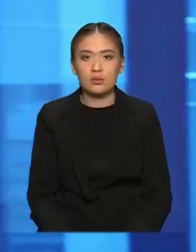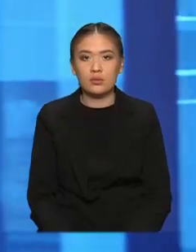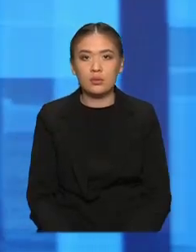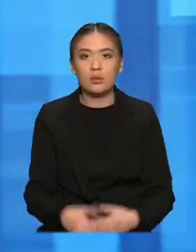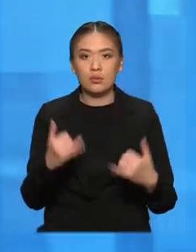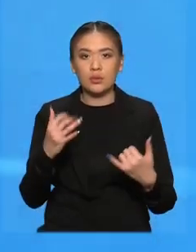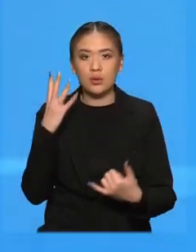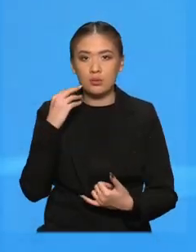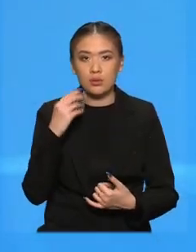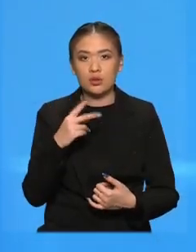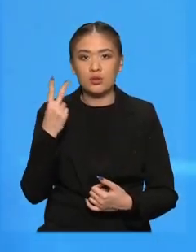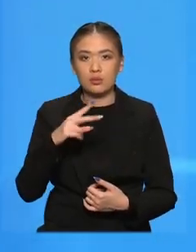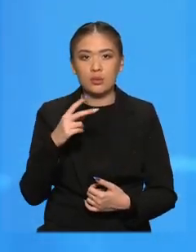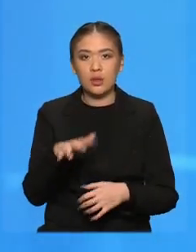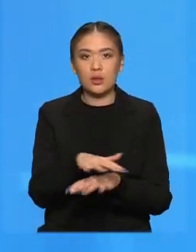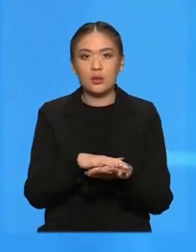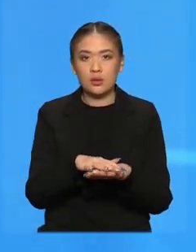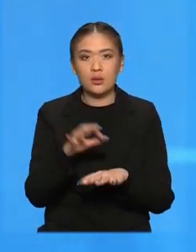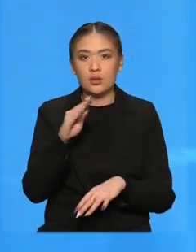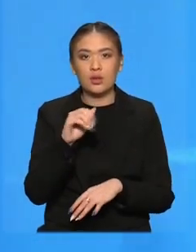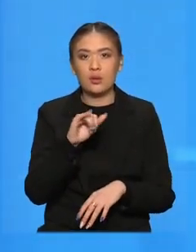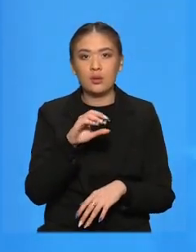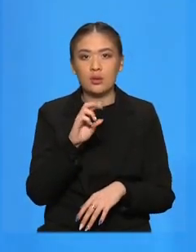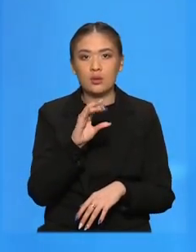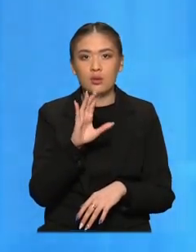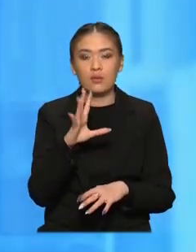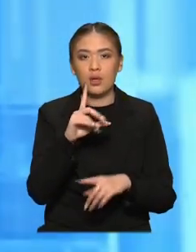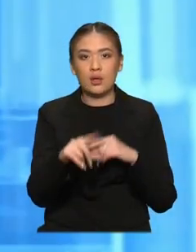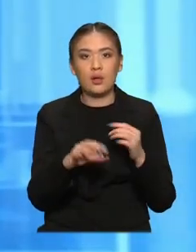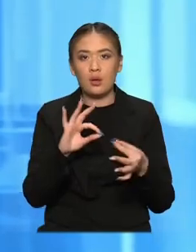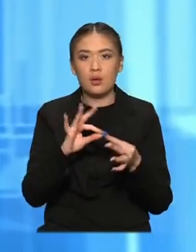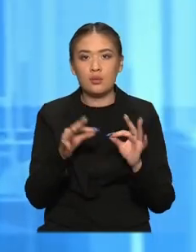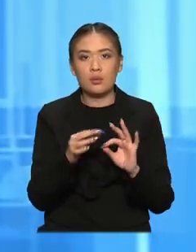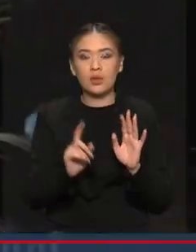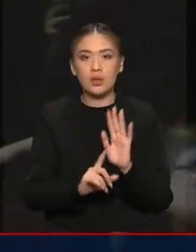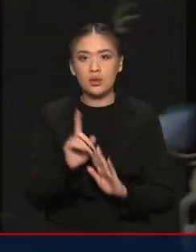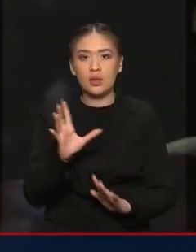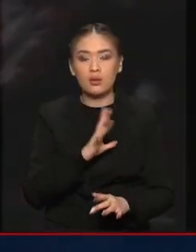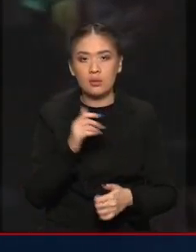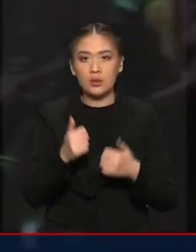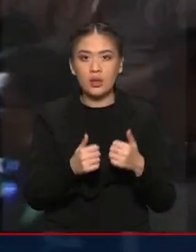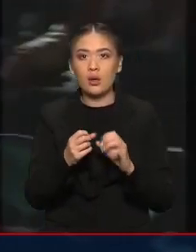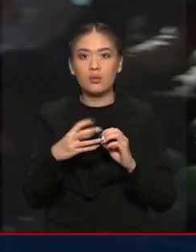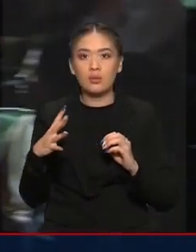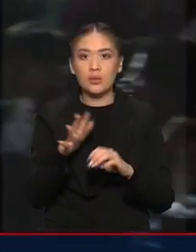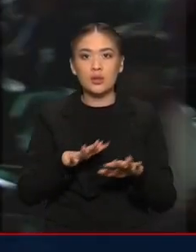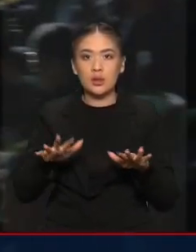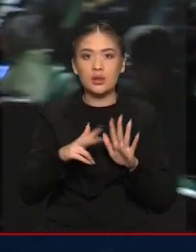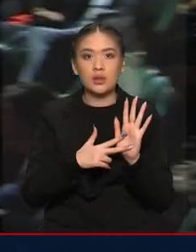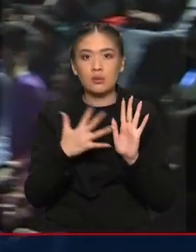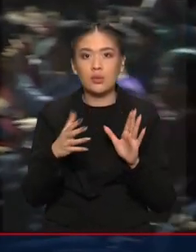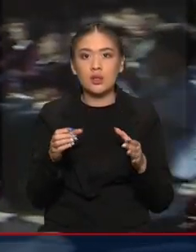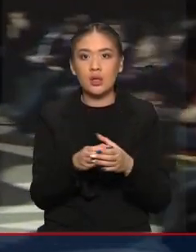Бүгін Алматыда 20-шы халықаралық Жәутіков атындағы олимпиада басталды. Биылғы білім додасында әлемнің 15 елден 85